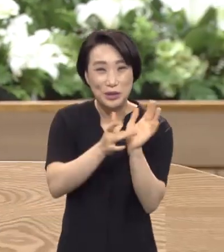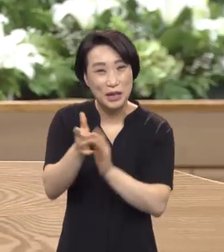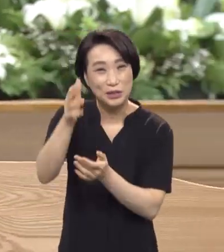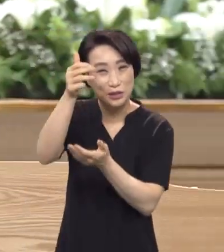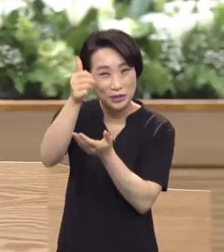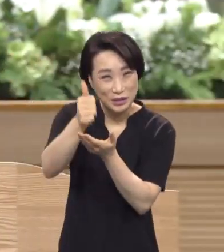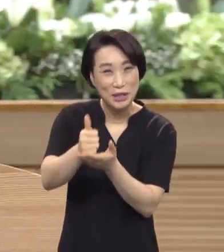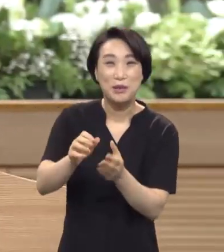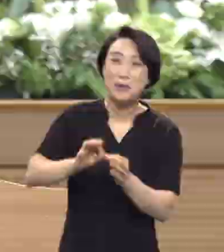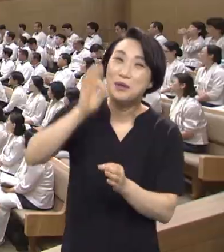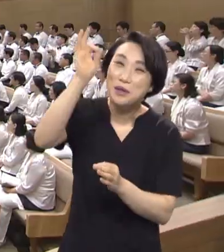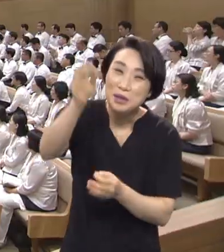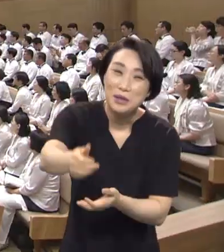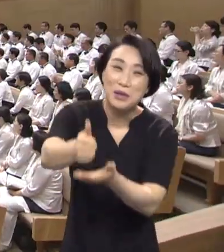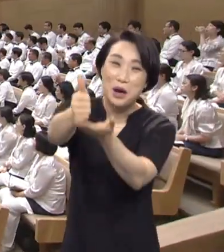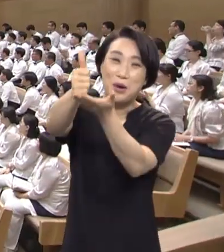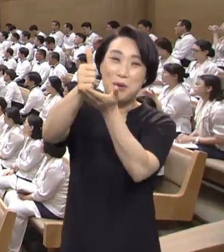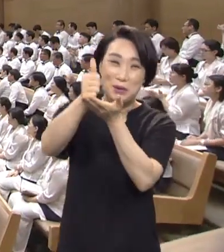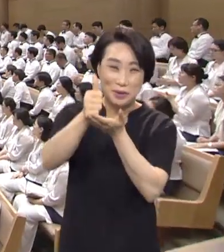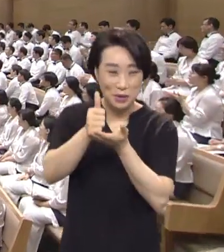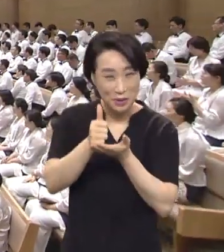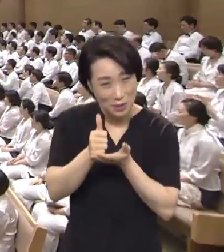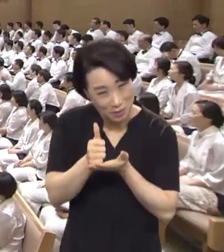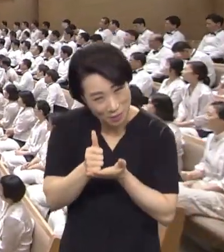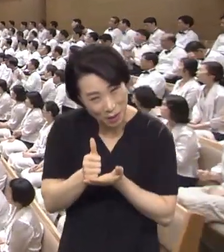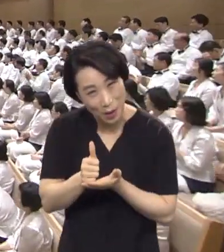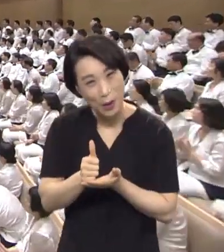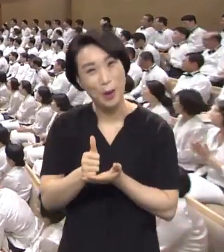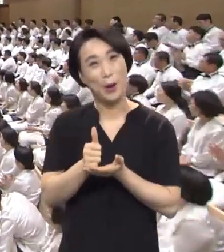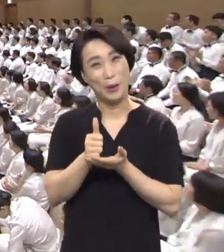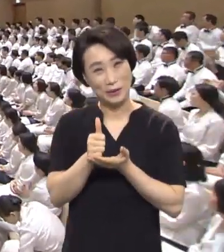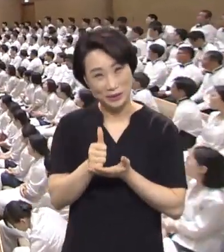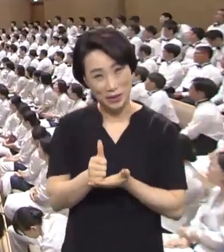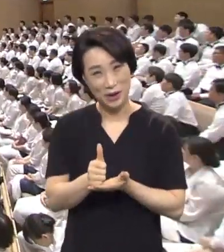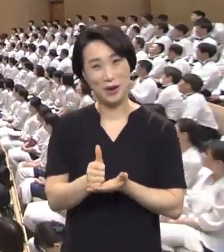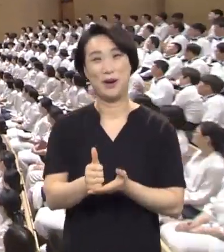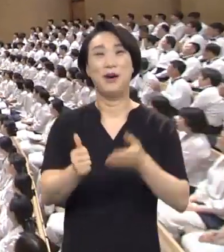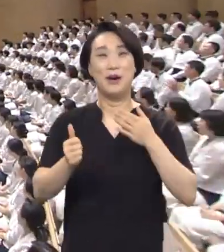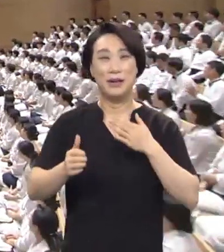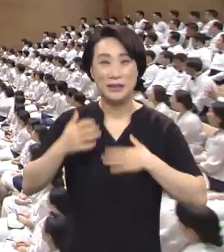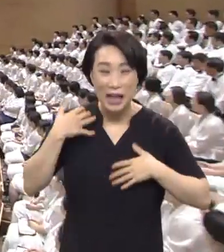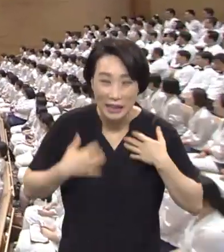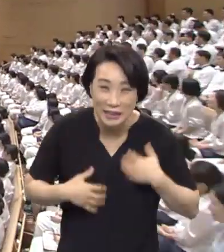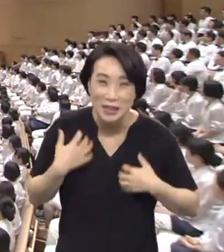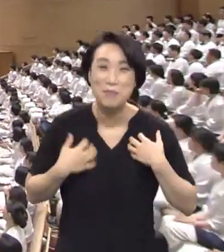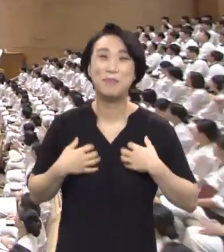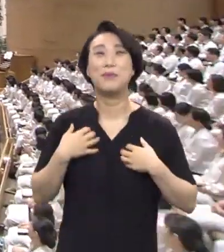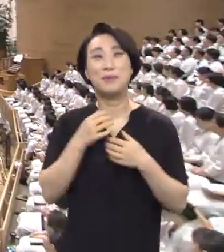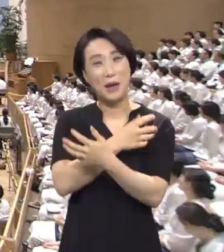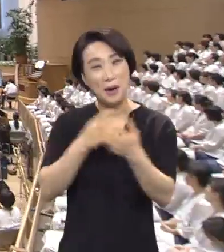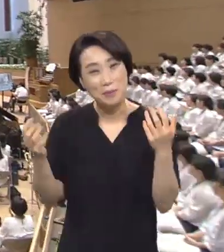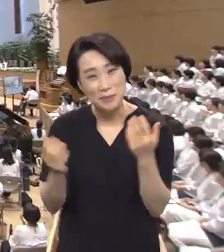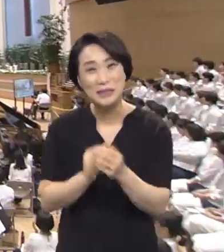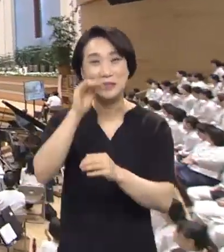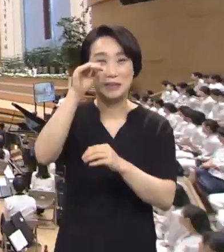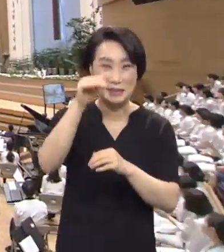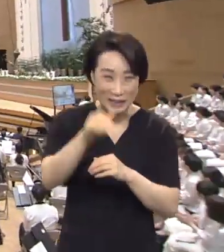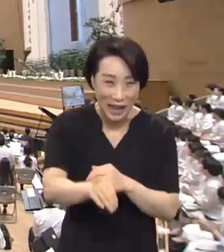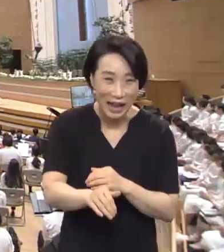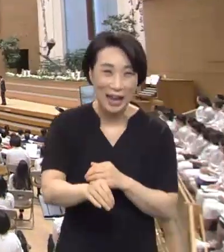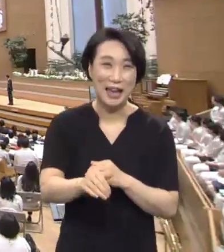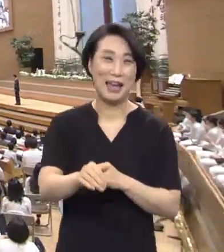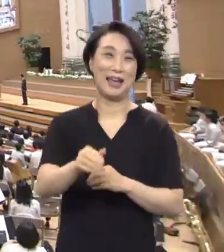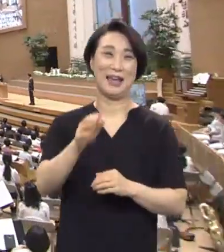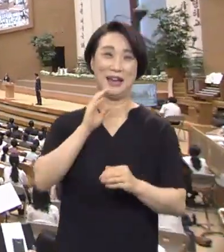주 예수님 영원토록 모셔 내 기쁨